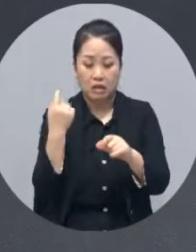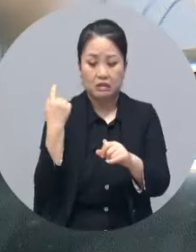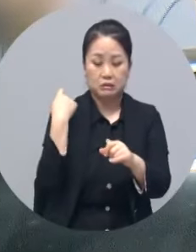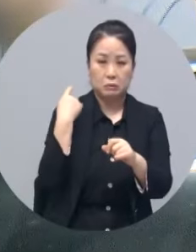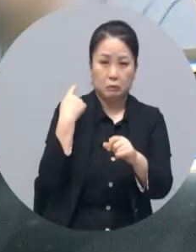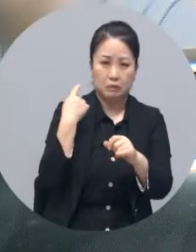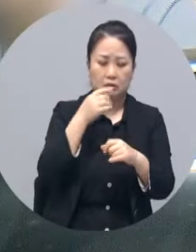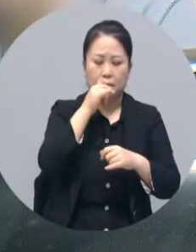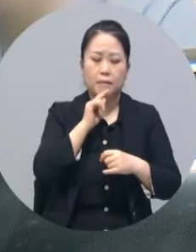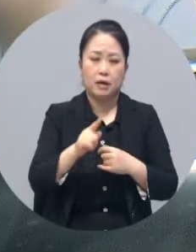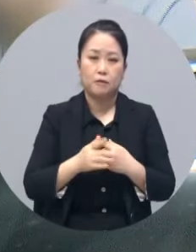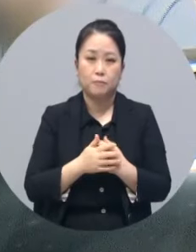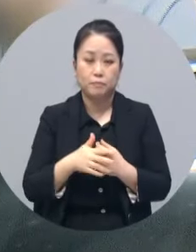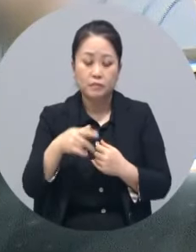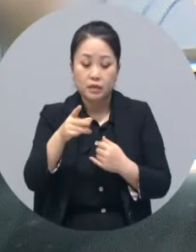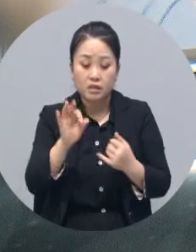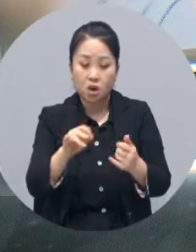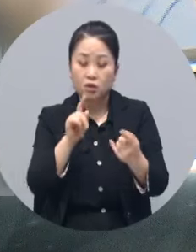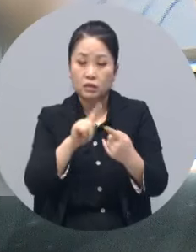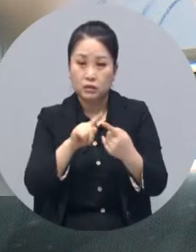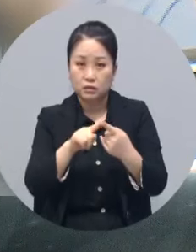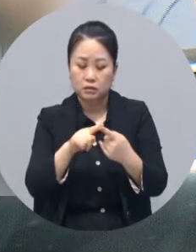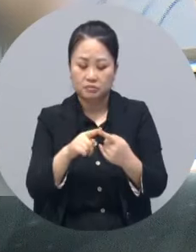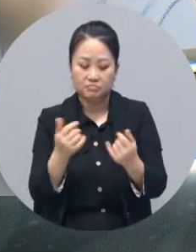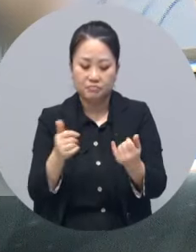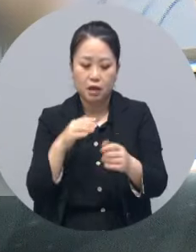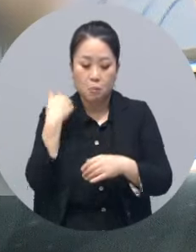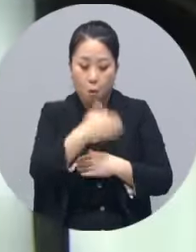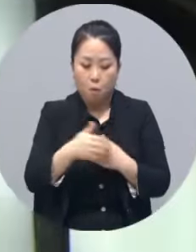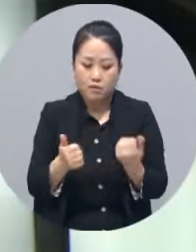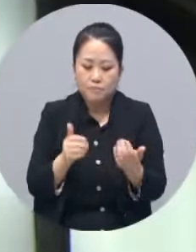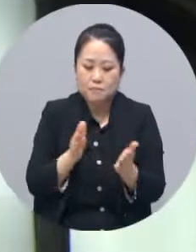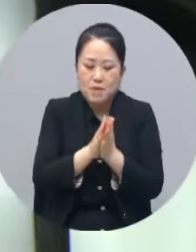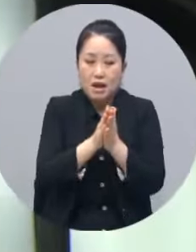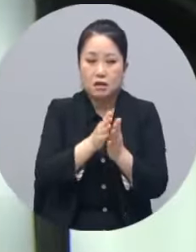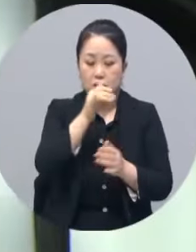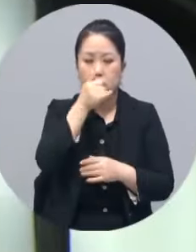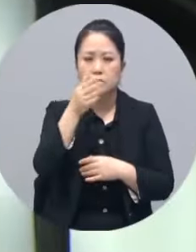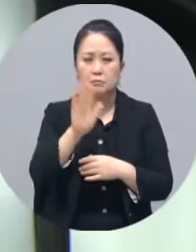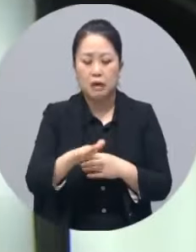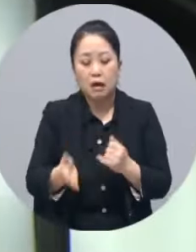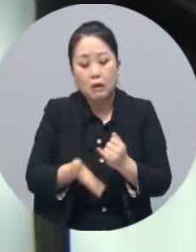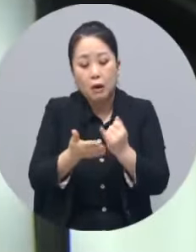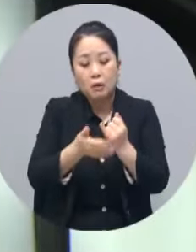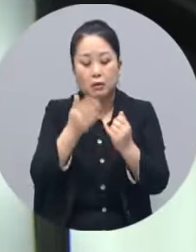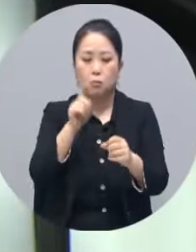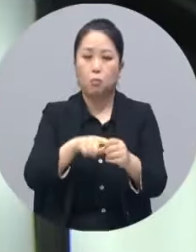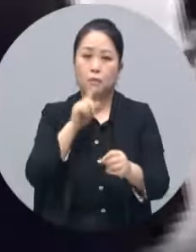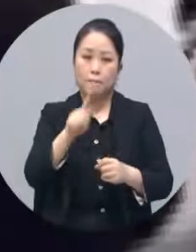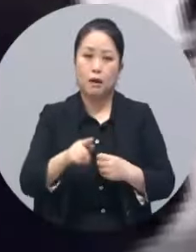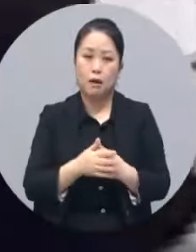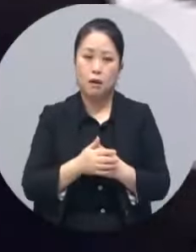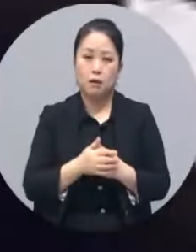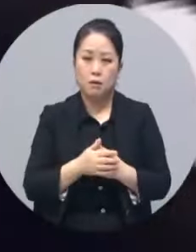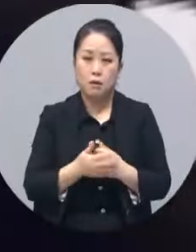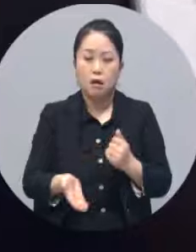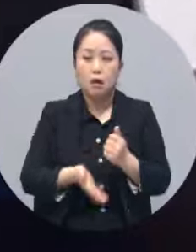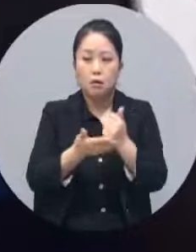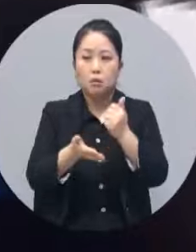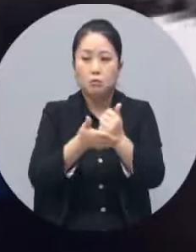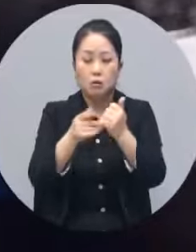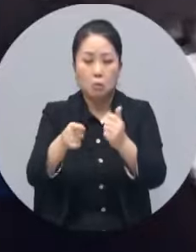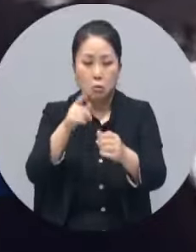뒤쪽에서. 정신의 신체 접촉이 있었던 건 맞지만 격려 차원이었다고 해명했습니다. 격려 차원에서